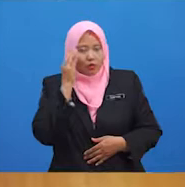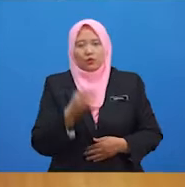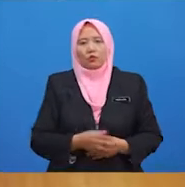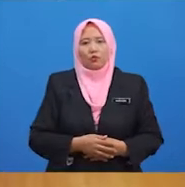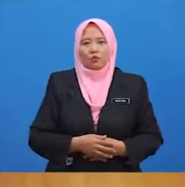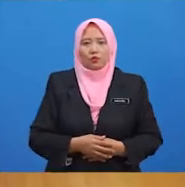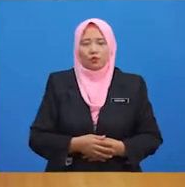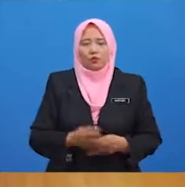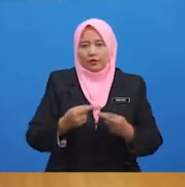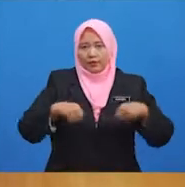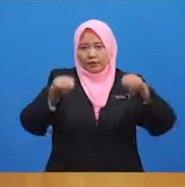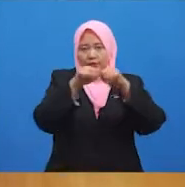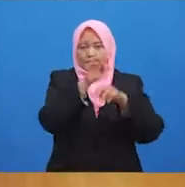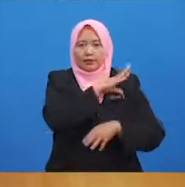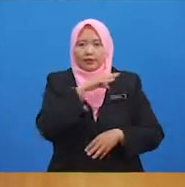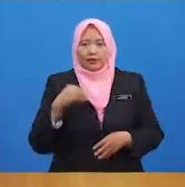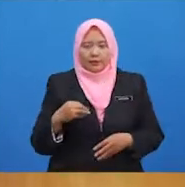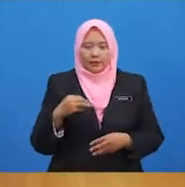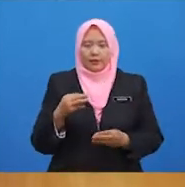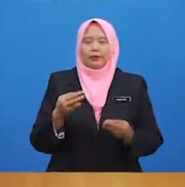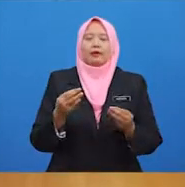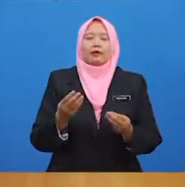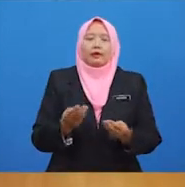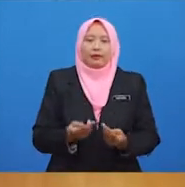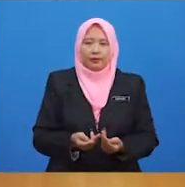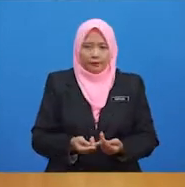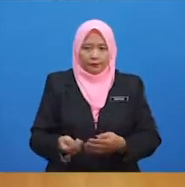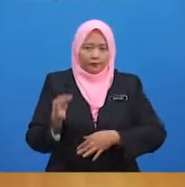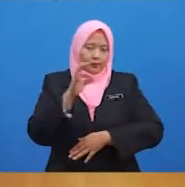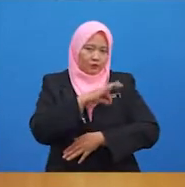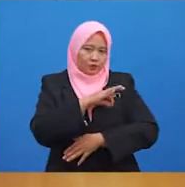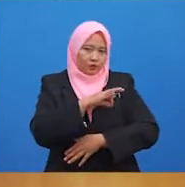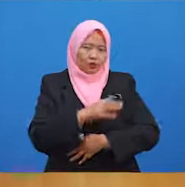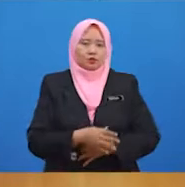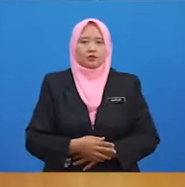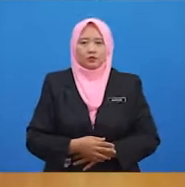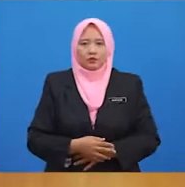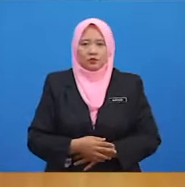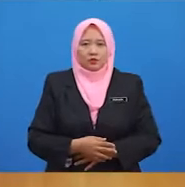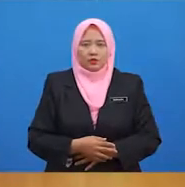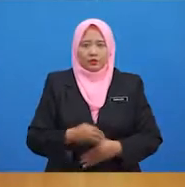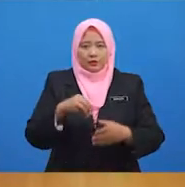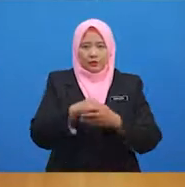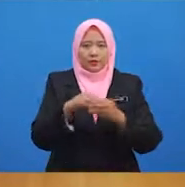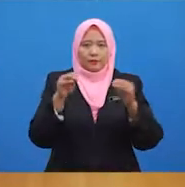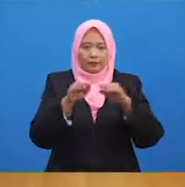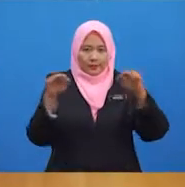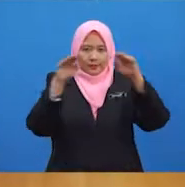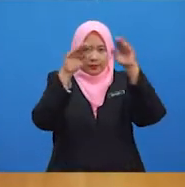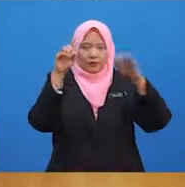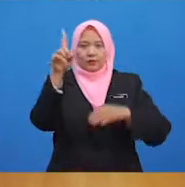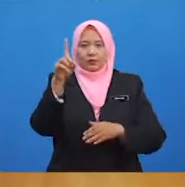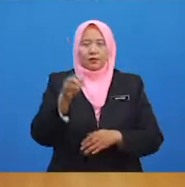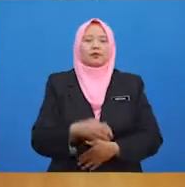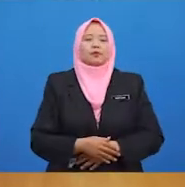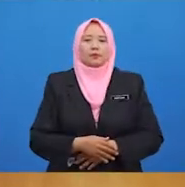1, namun tidak salah kiranya cikgu memandu murid-murid mengkaji aspek tersebut melalui sajak